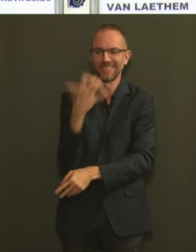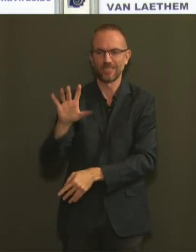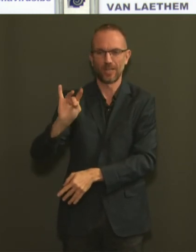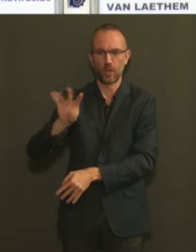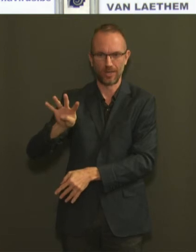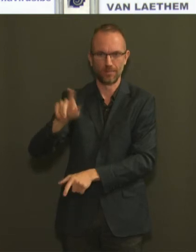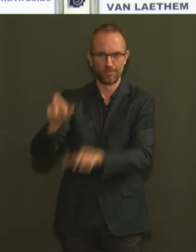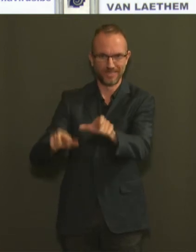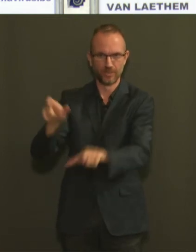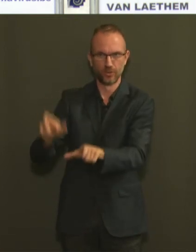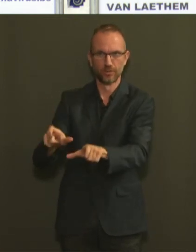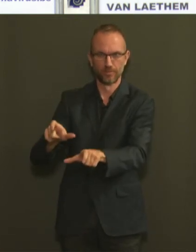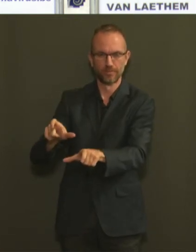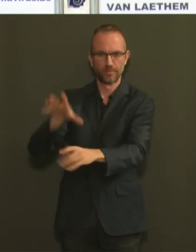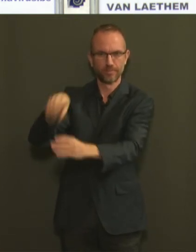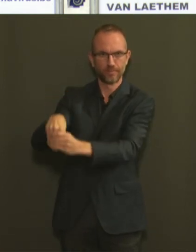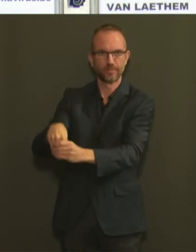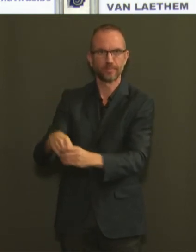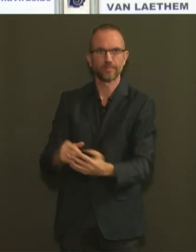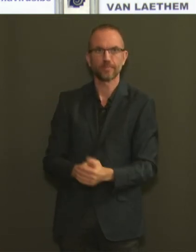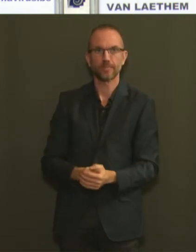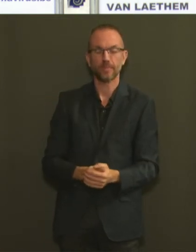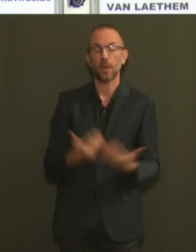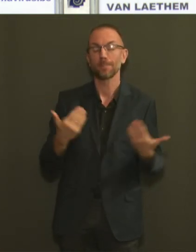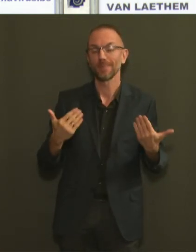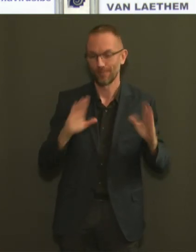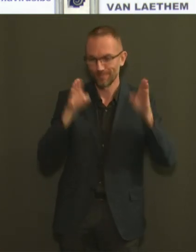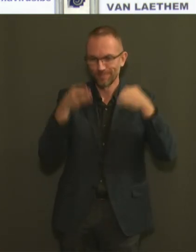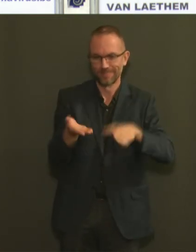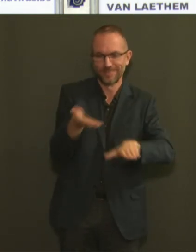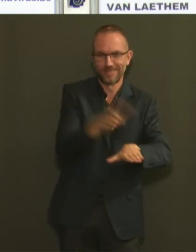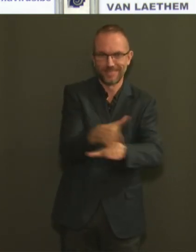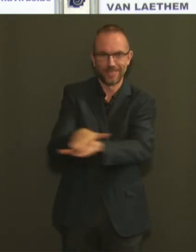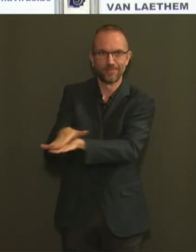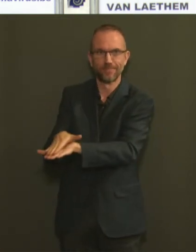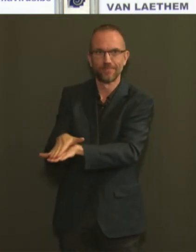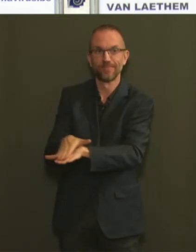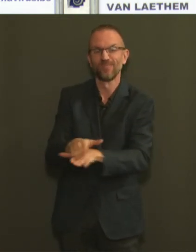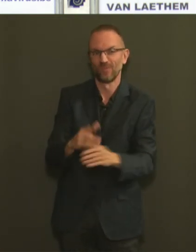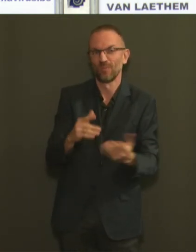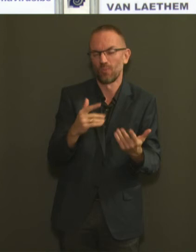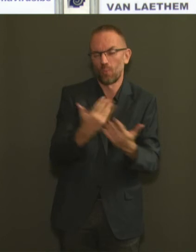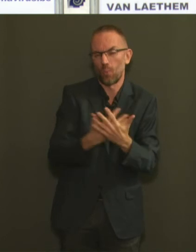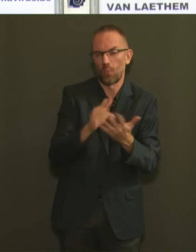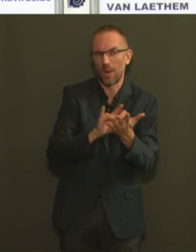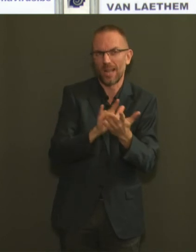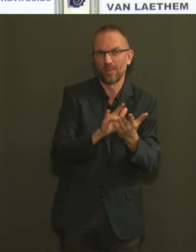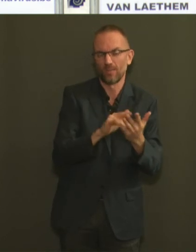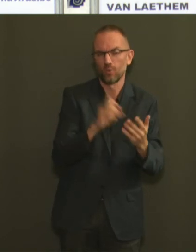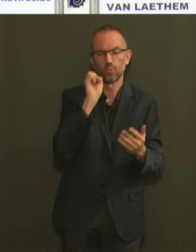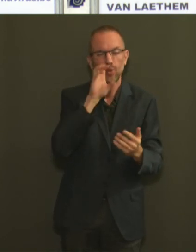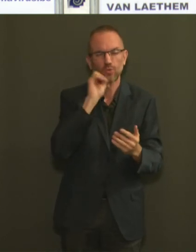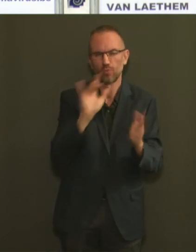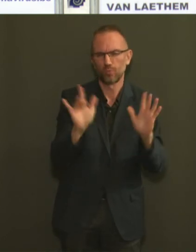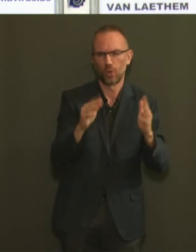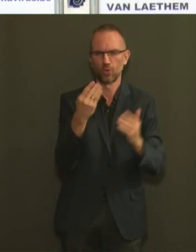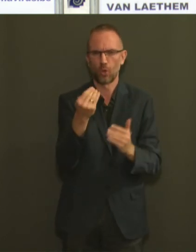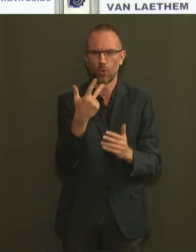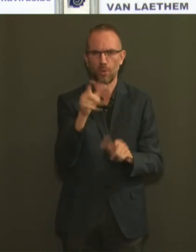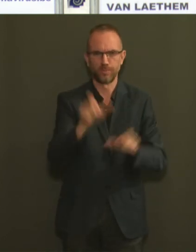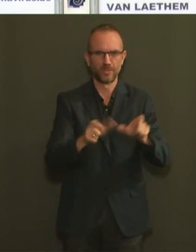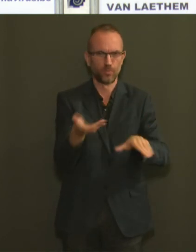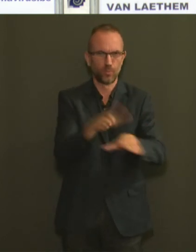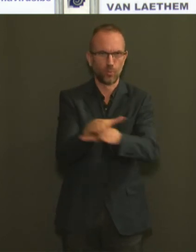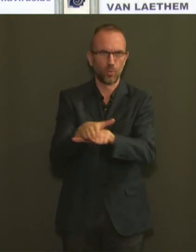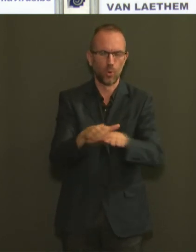quant aux décès nous avons toujours à déplorer en moyenne 93 décès par jour c'est exactement le même chiffre